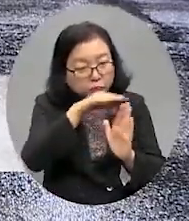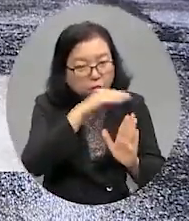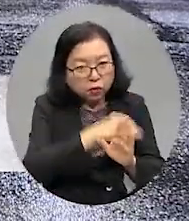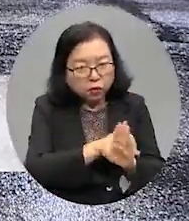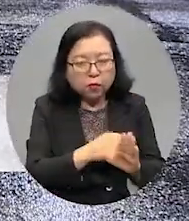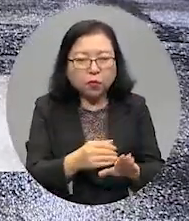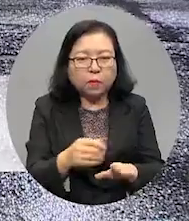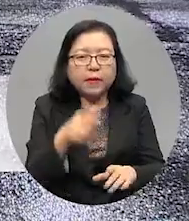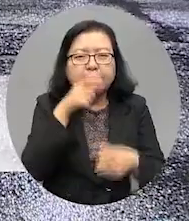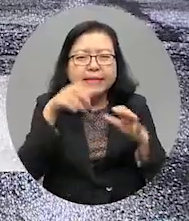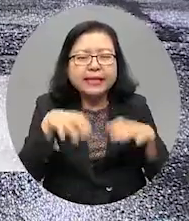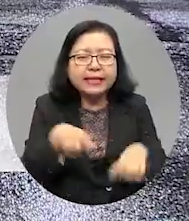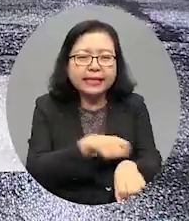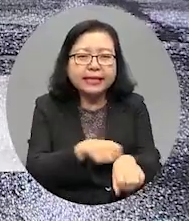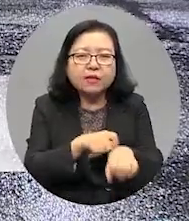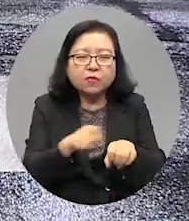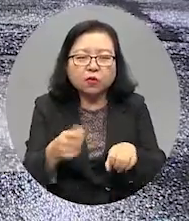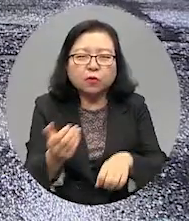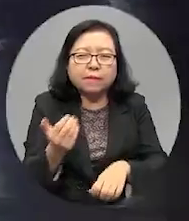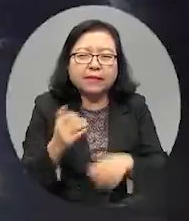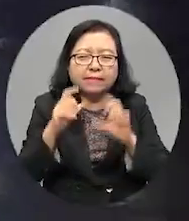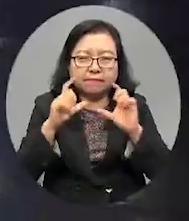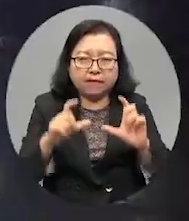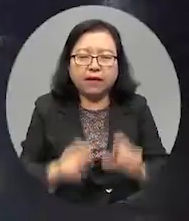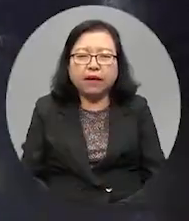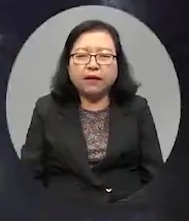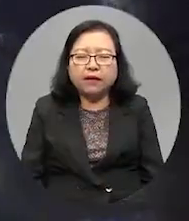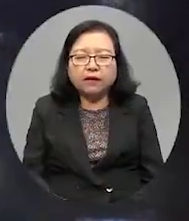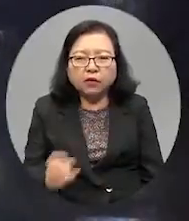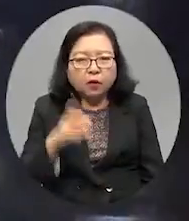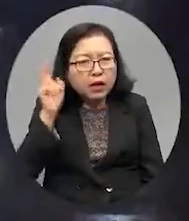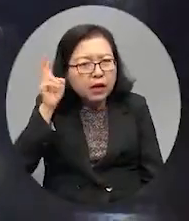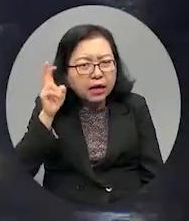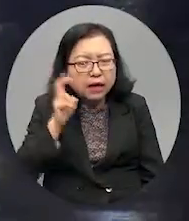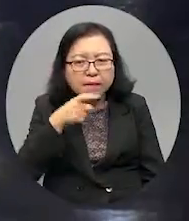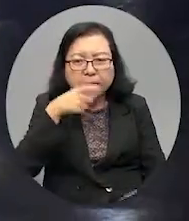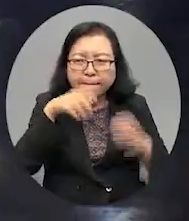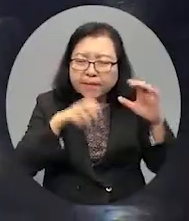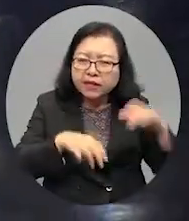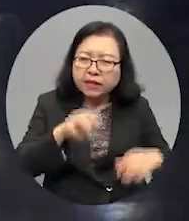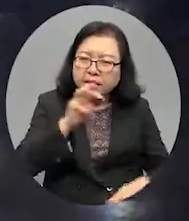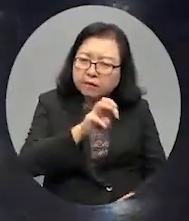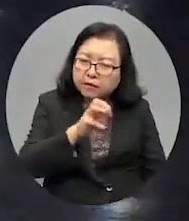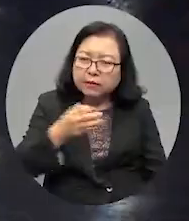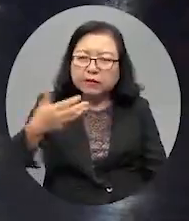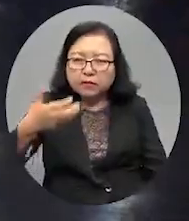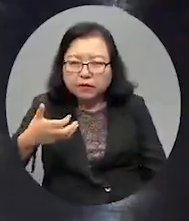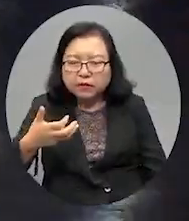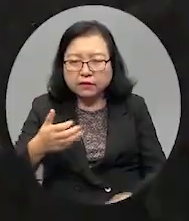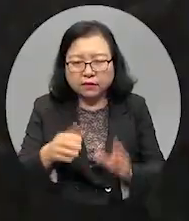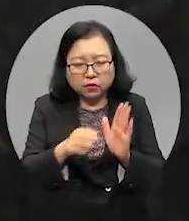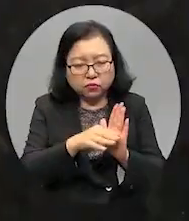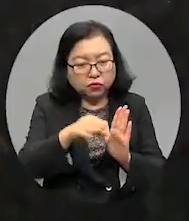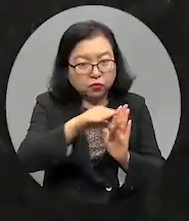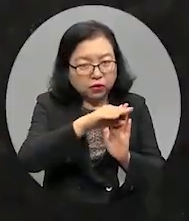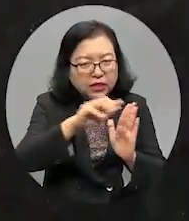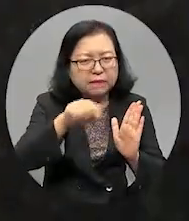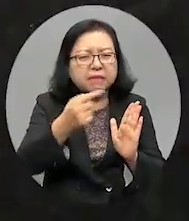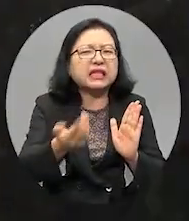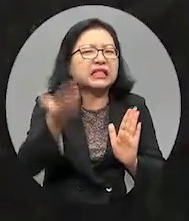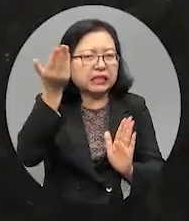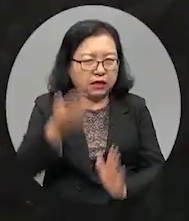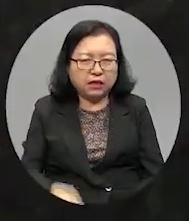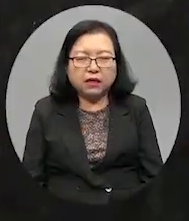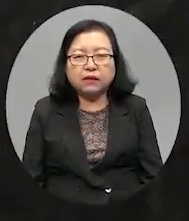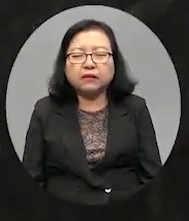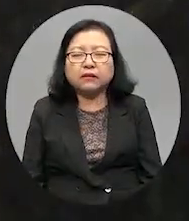예비특보도 발효된 상태입니다. 예상 강수량은 30에서 80mm, 중북부 지역은 100mm 이상입니다.